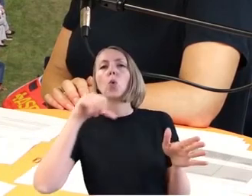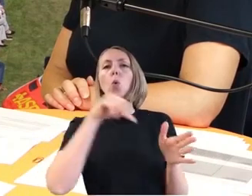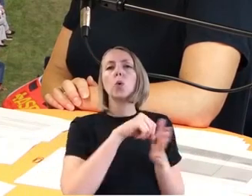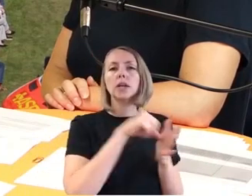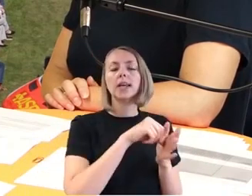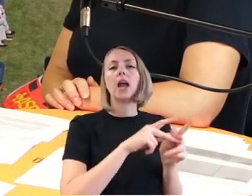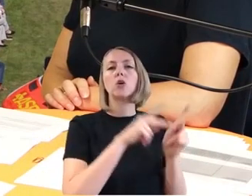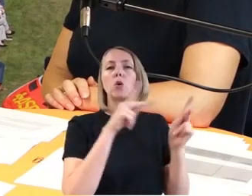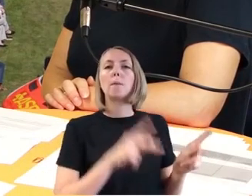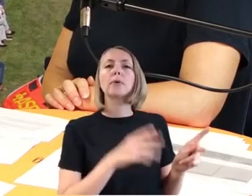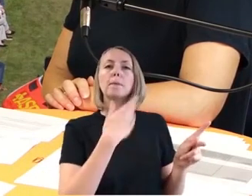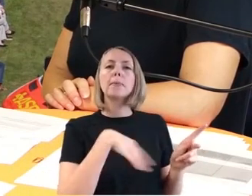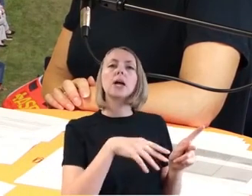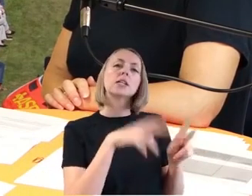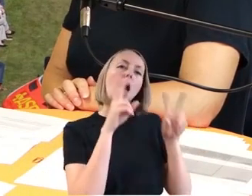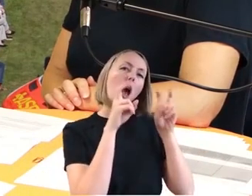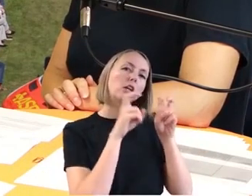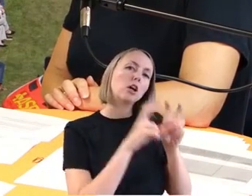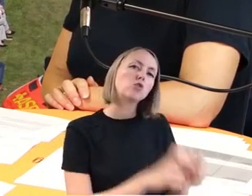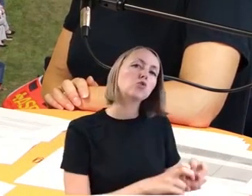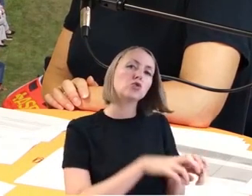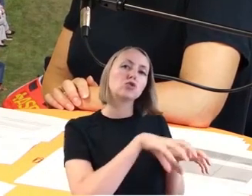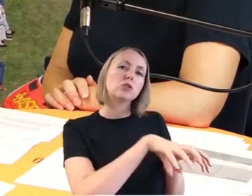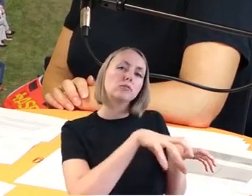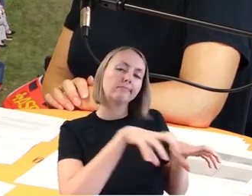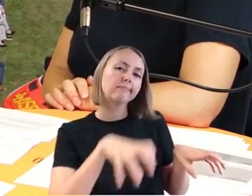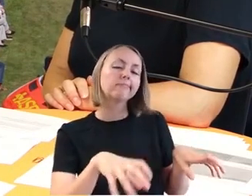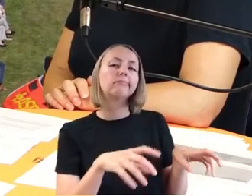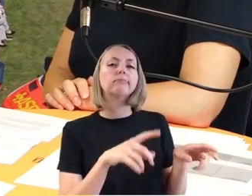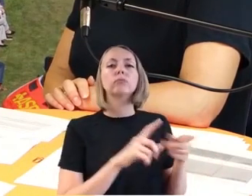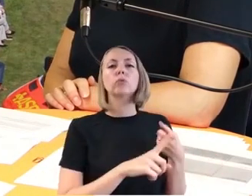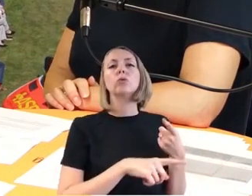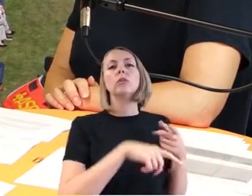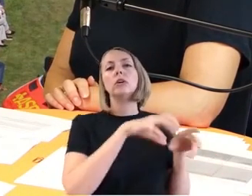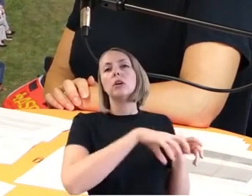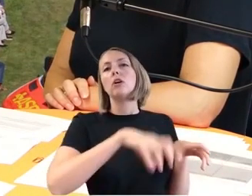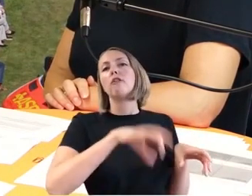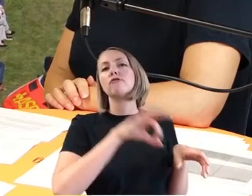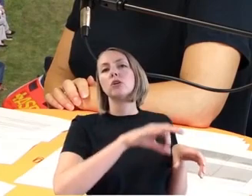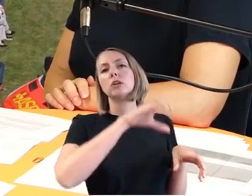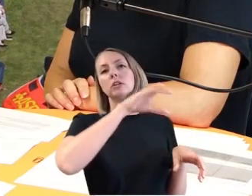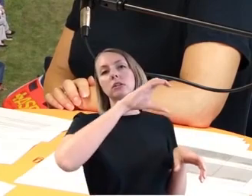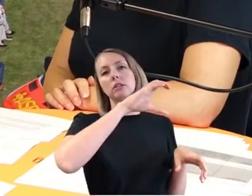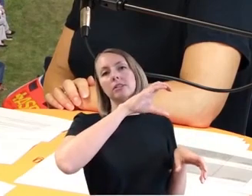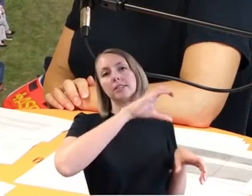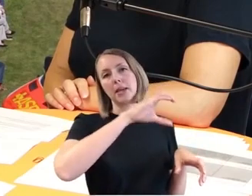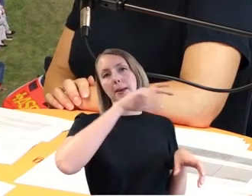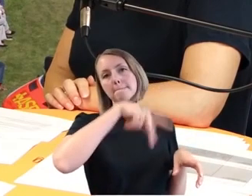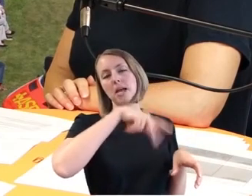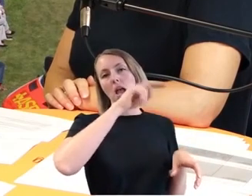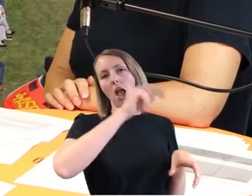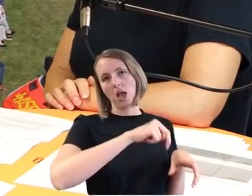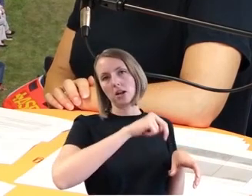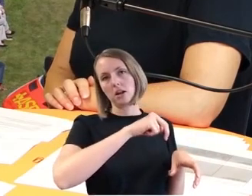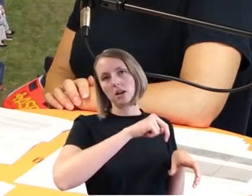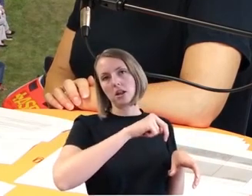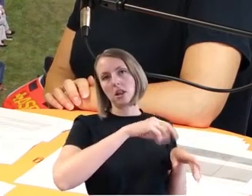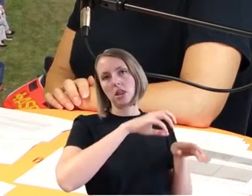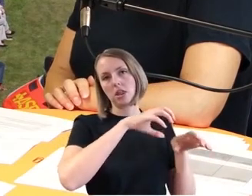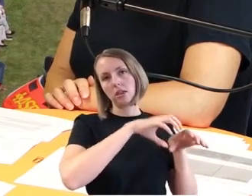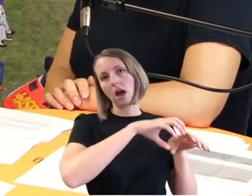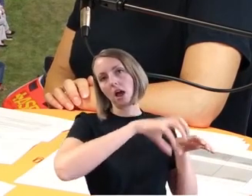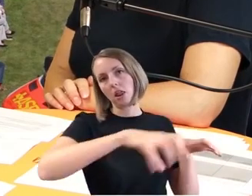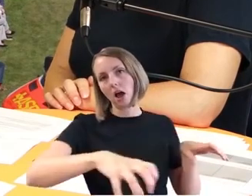analytische Taskforce und standardisierte Ausstattung für CBRN-Lagen auf. Und in der Unterstützungskomponente finden wir